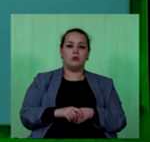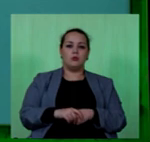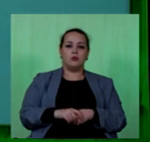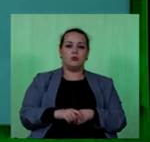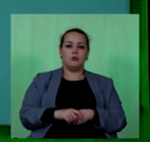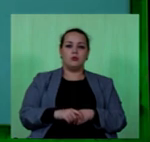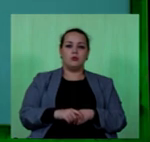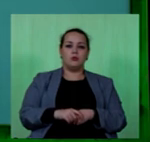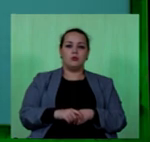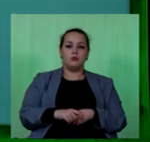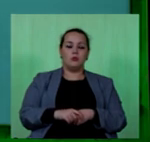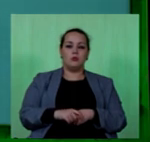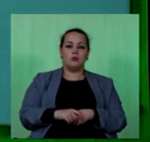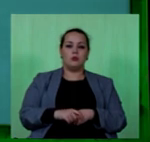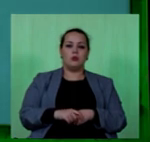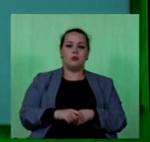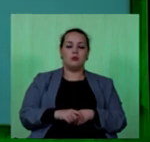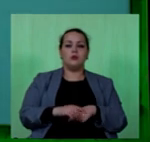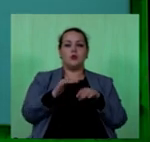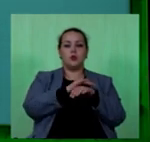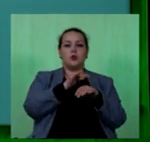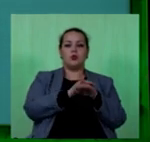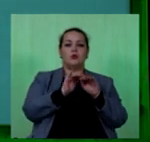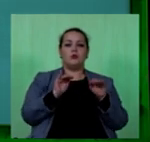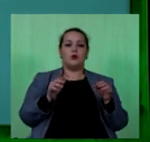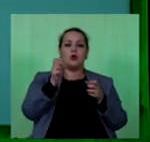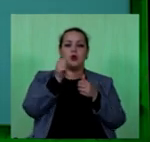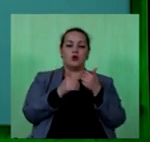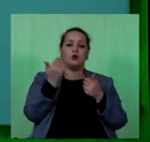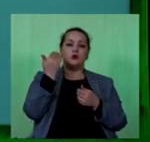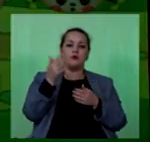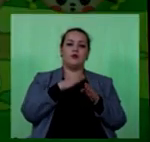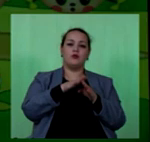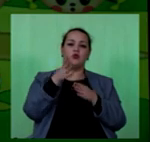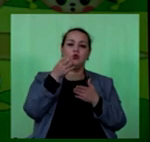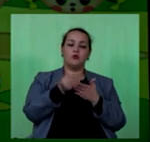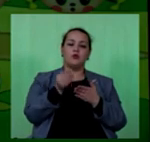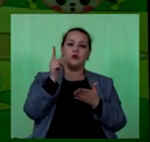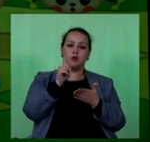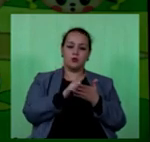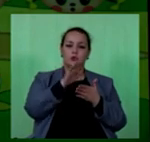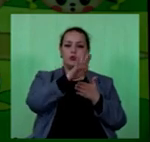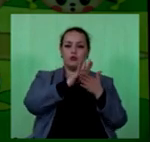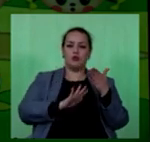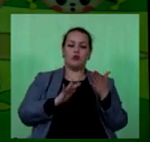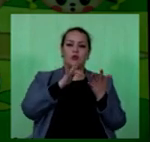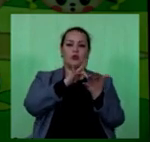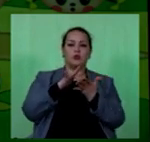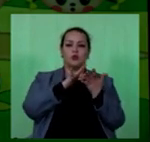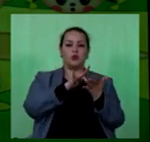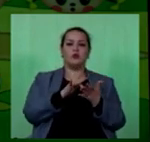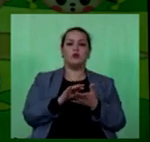молодцы ребята каждый из вас выполнил свое задание а теперь мы продолжаем путешествие